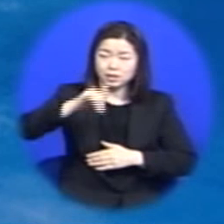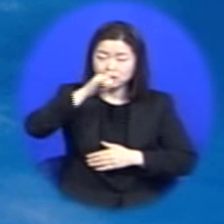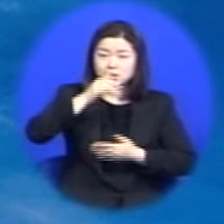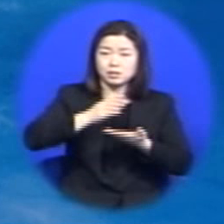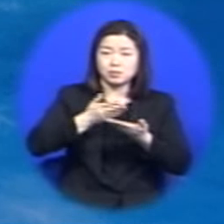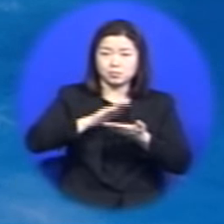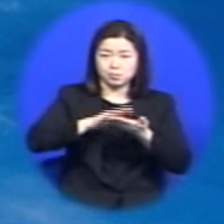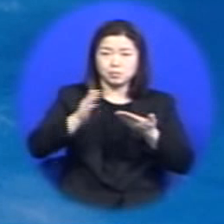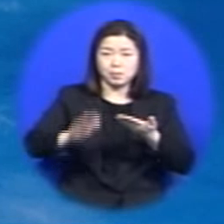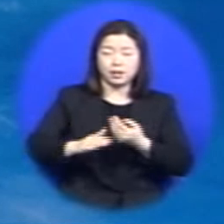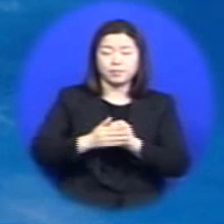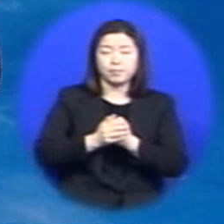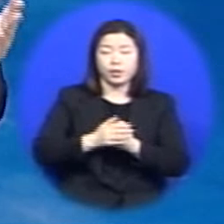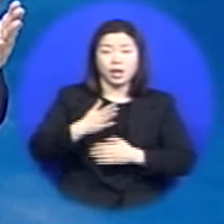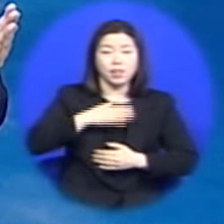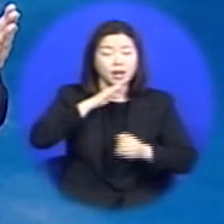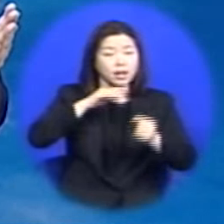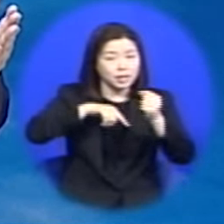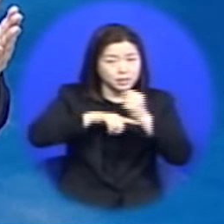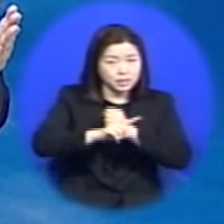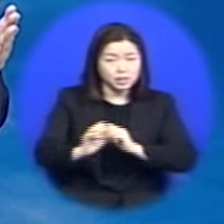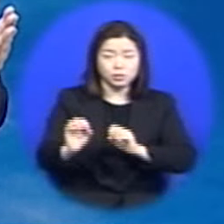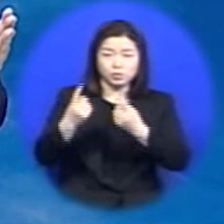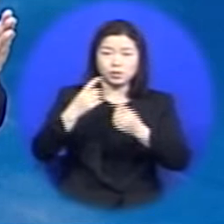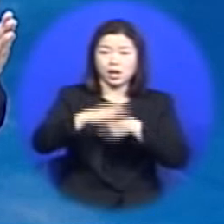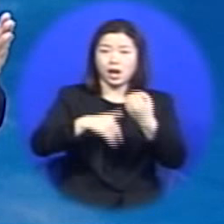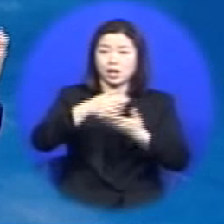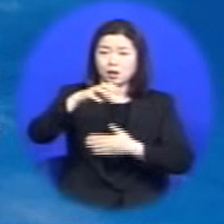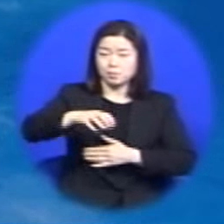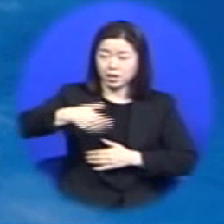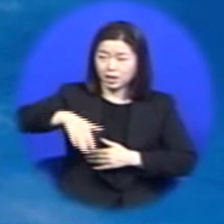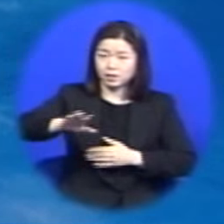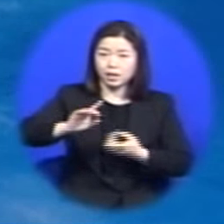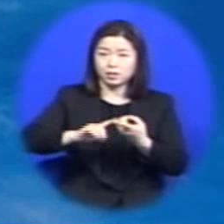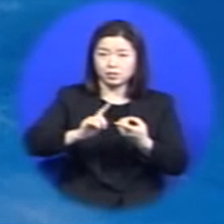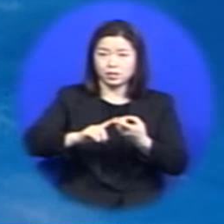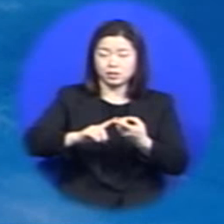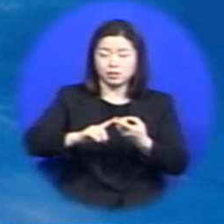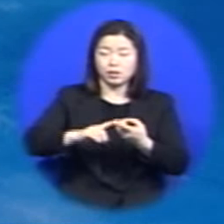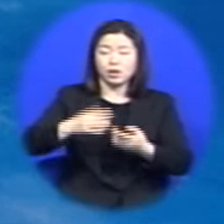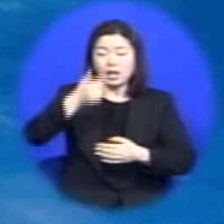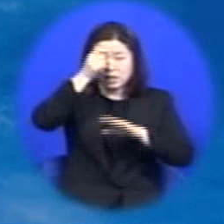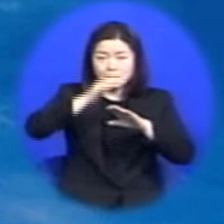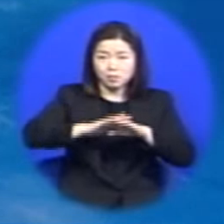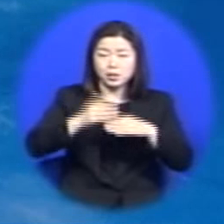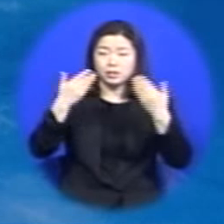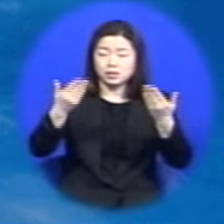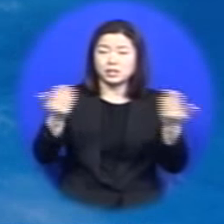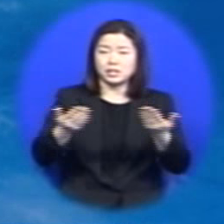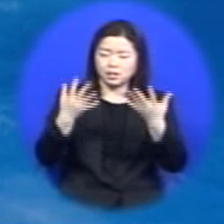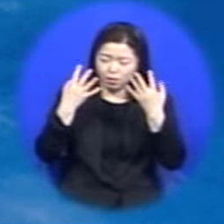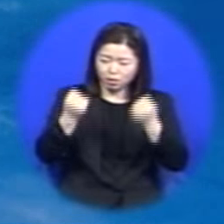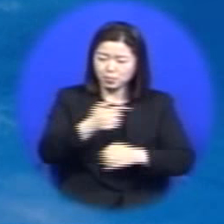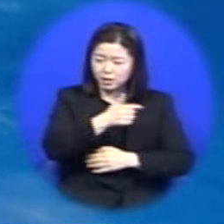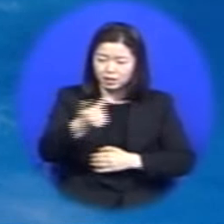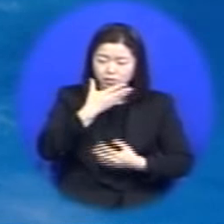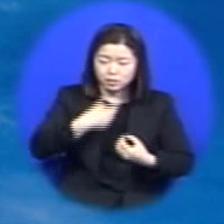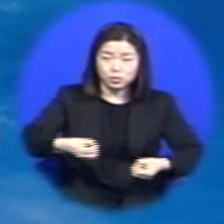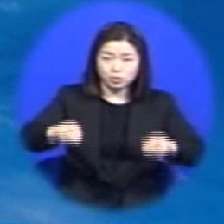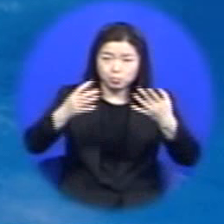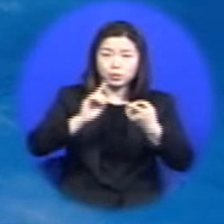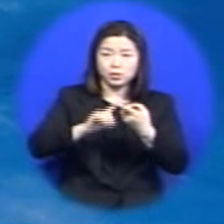진리로 인하여 내가 하나님 앞에 나아가게 됐다는 사실, 예배 드리는 일이 얼마나 큰 축복이라는지,